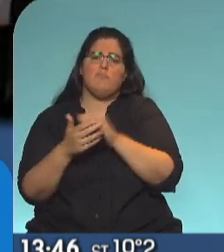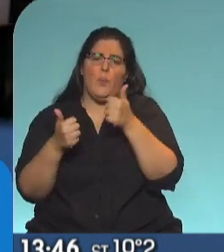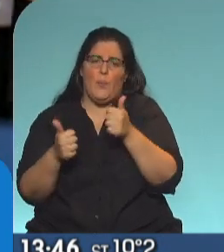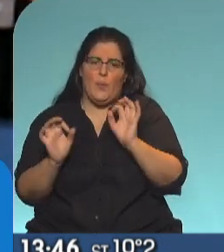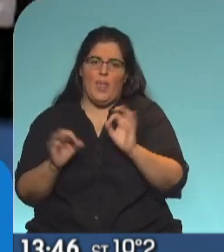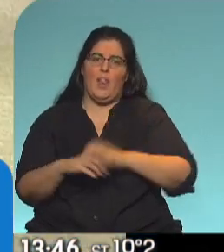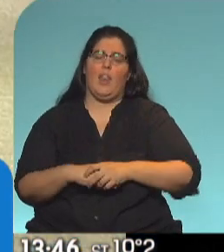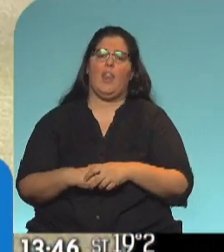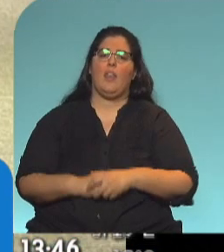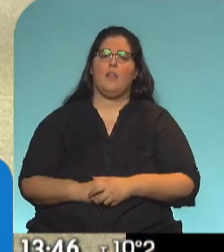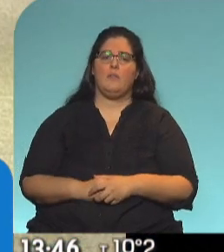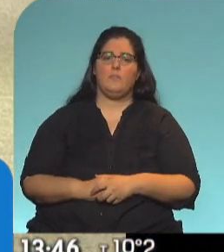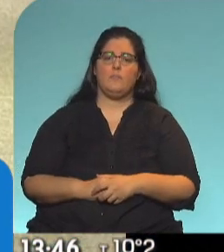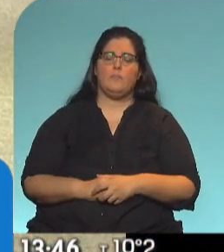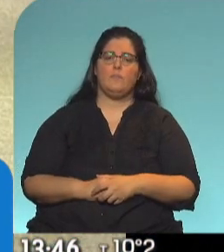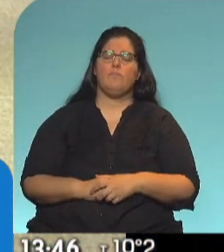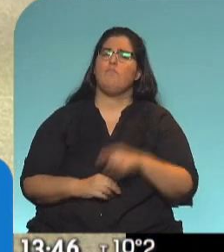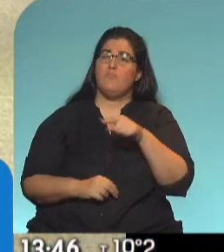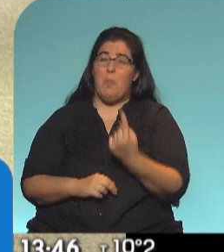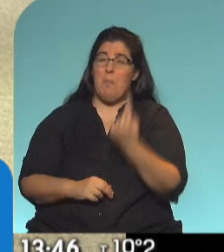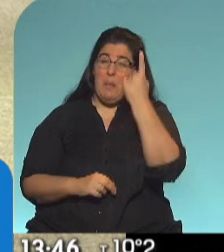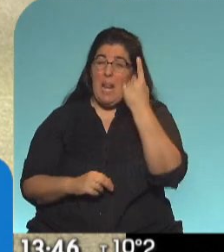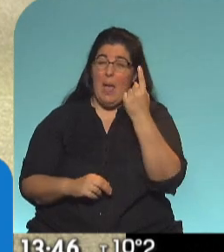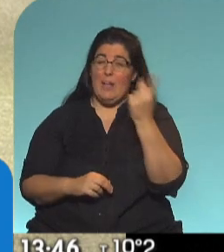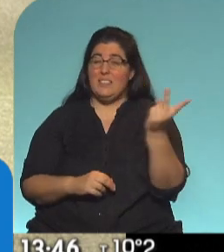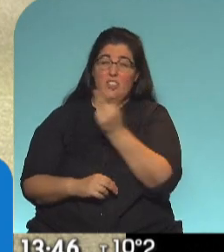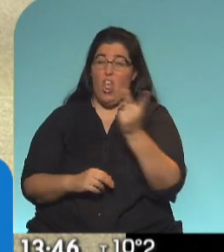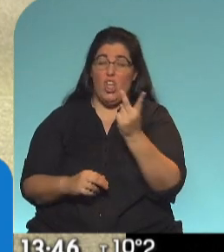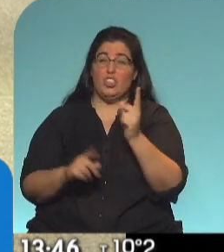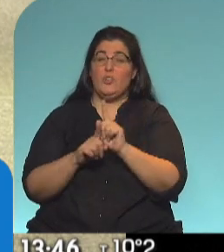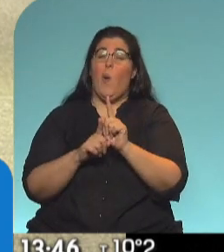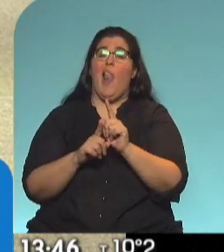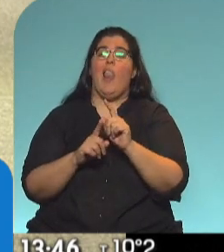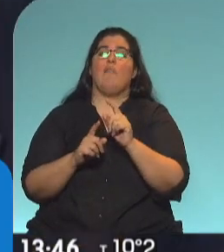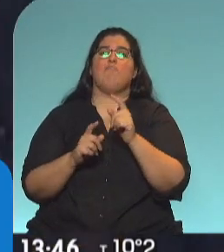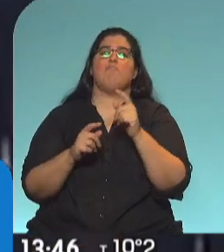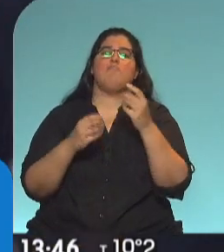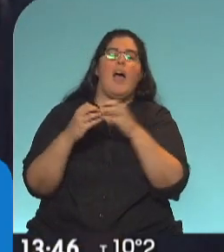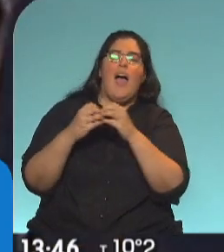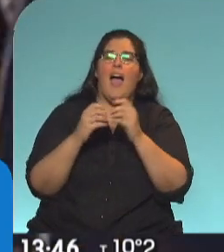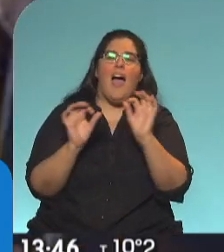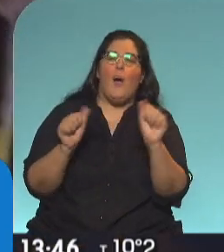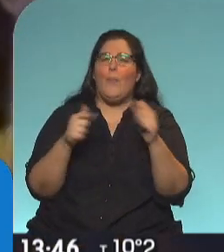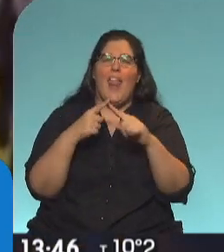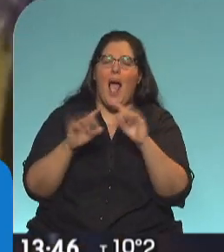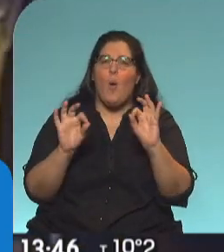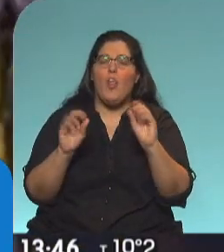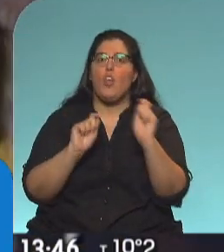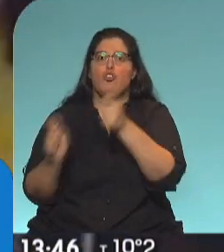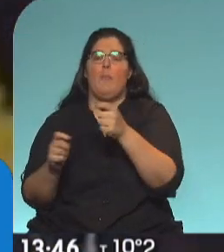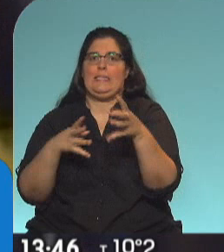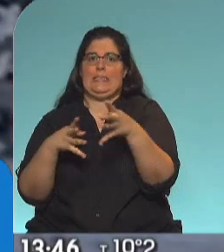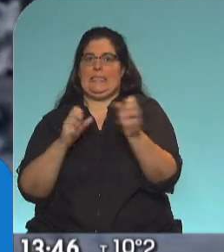και η τουρκική. No es la primera vez que la diplomacia reemplaza a las tensiones militares. En